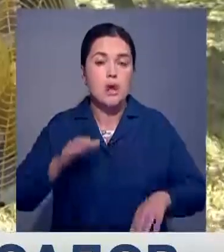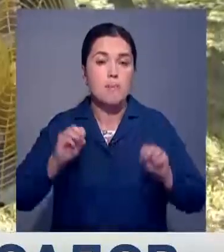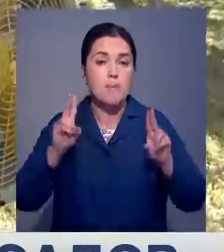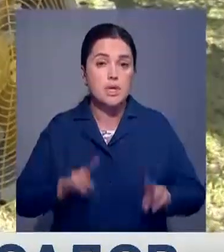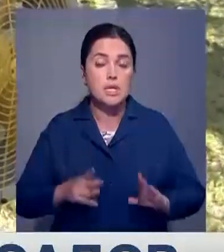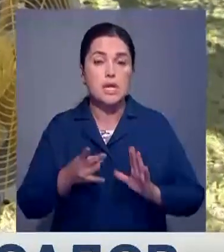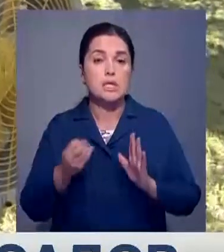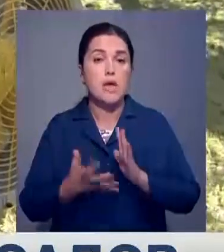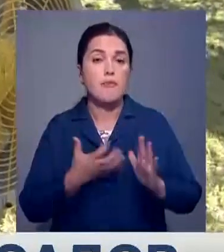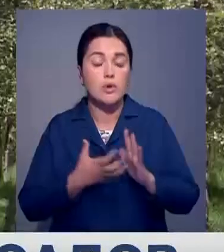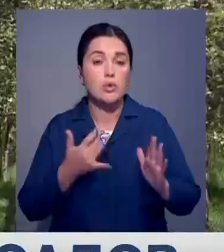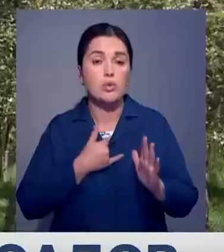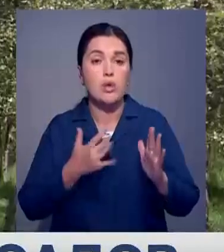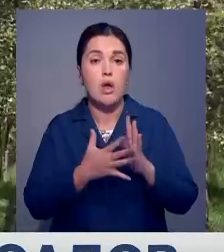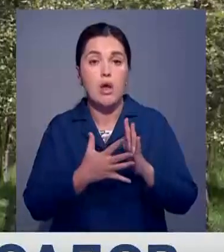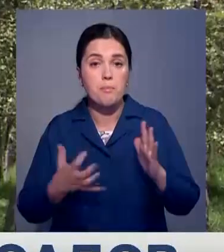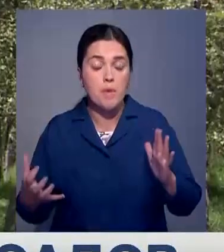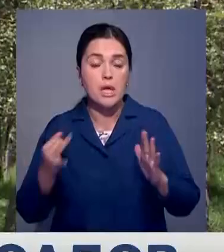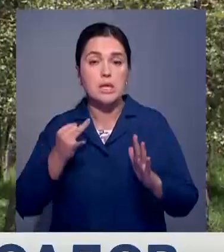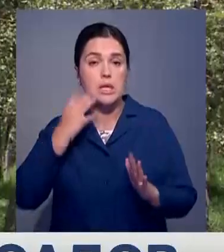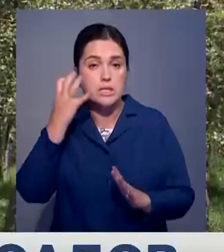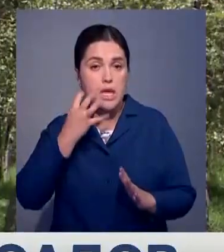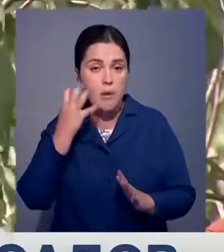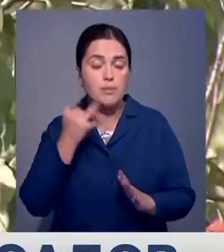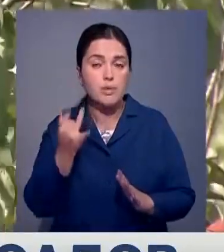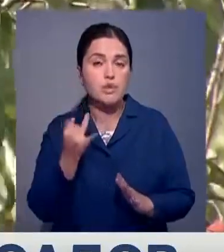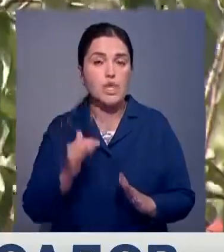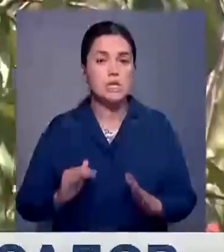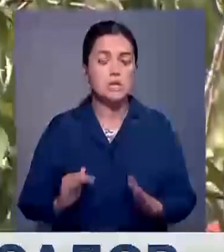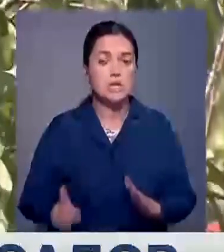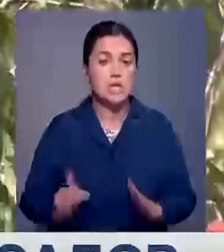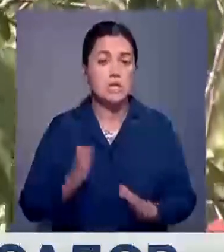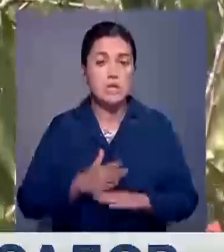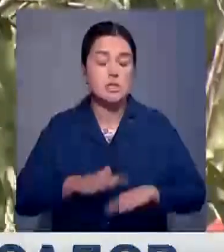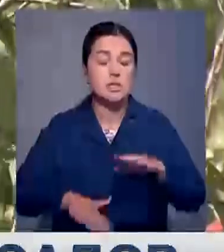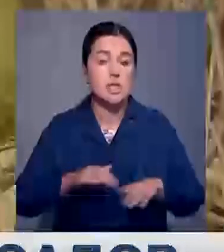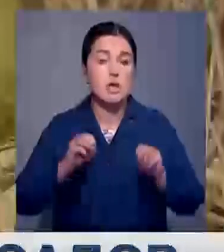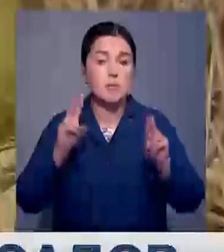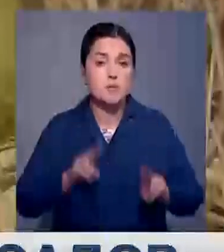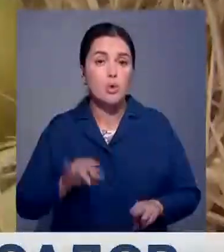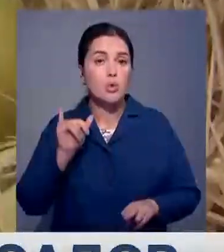и виноградников страны сейчас в руках мелких и средних товаропроизводителей. Квалифицированных